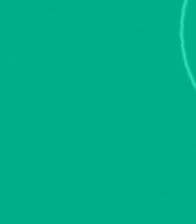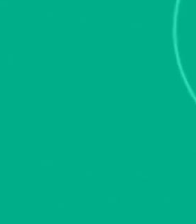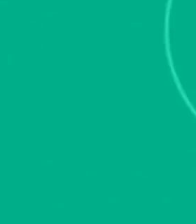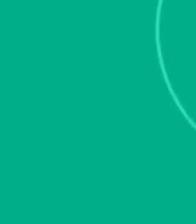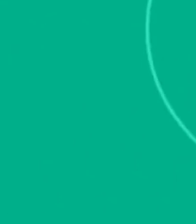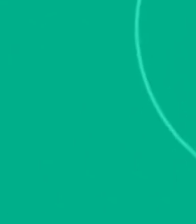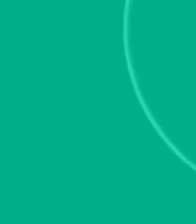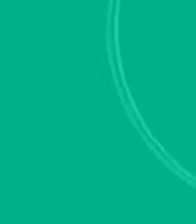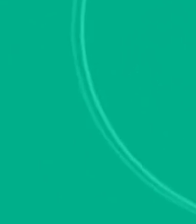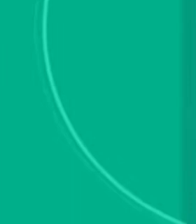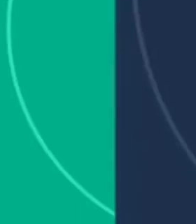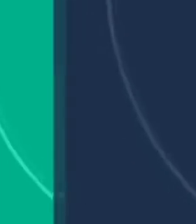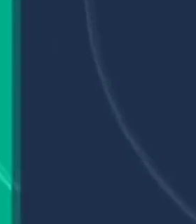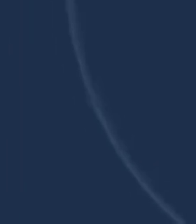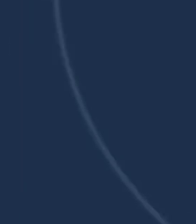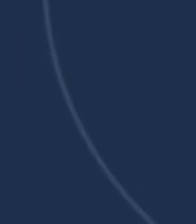Музика